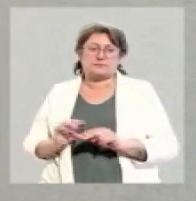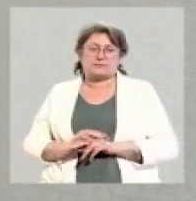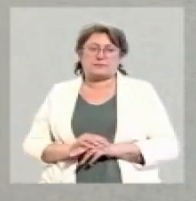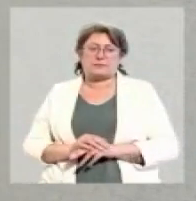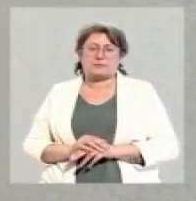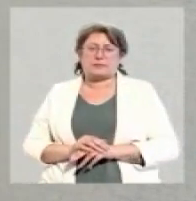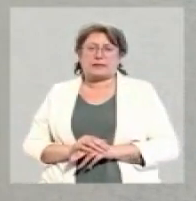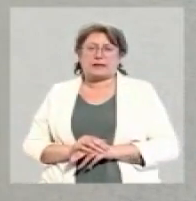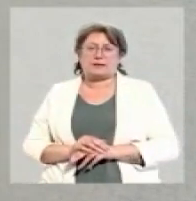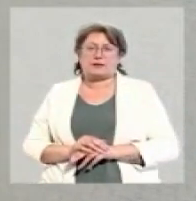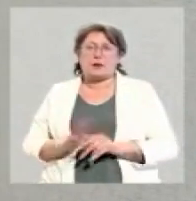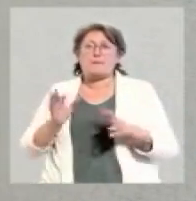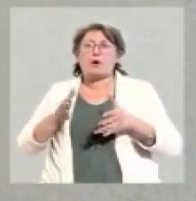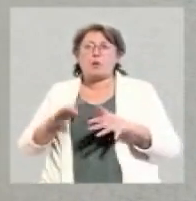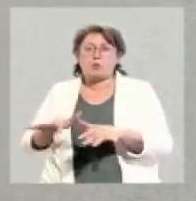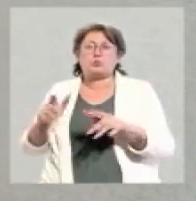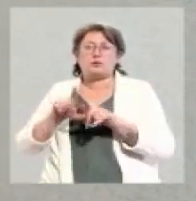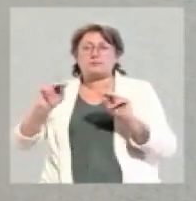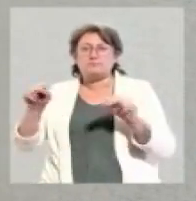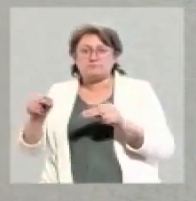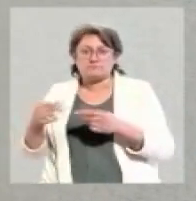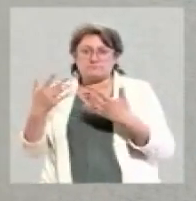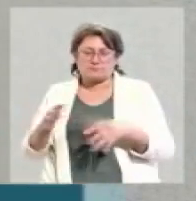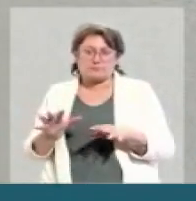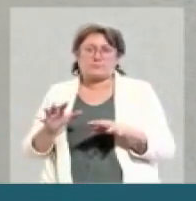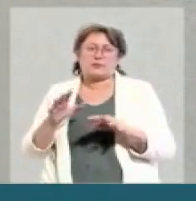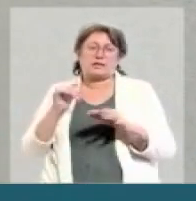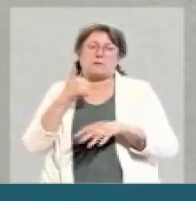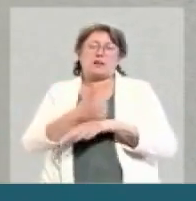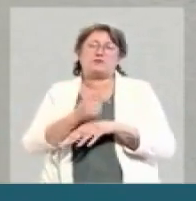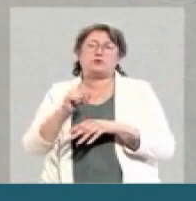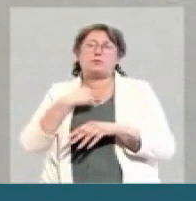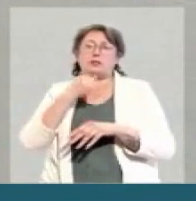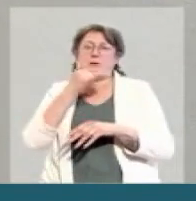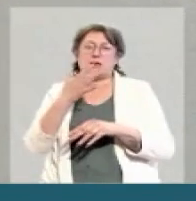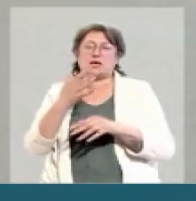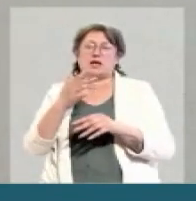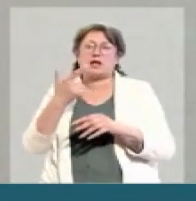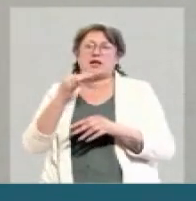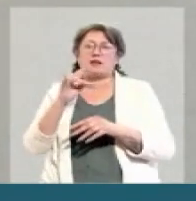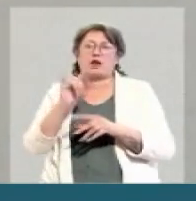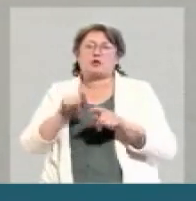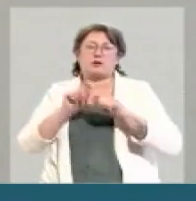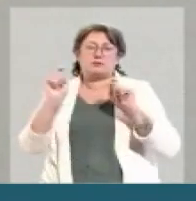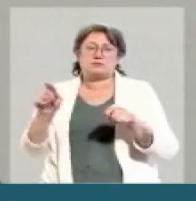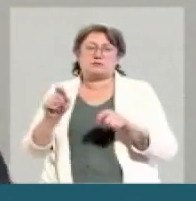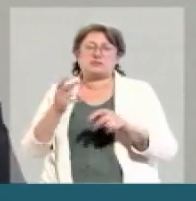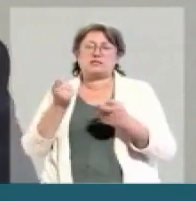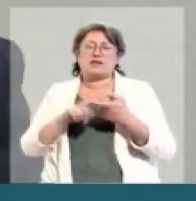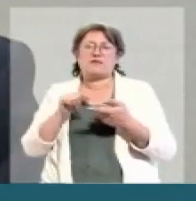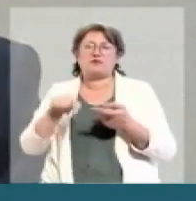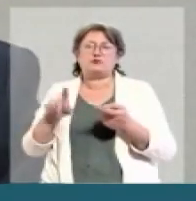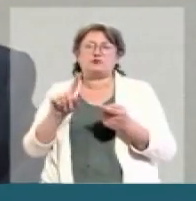они устранялись. Самая главная проблема то, что мы не могли запустить турбогенератор. Турбогенератор из-за того,